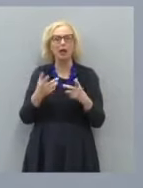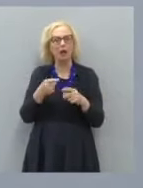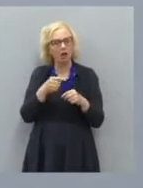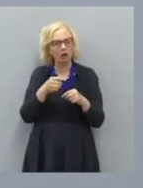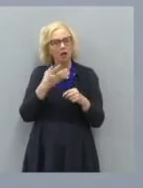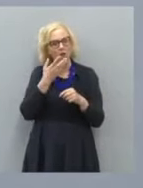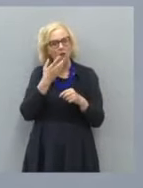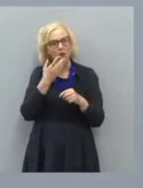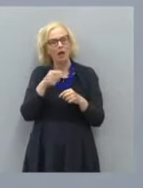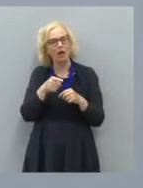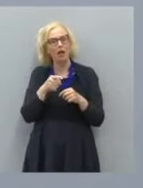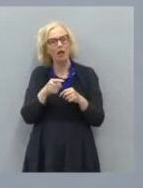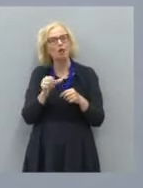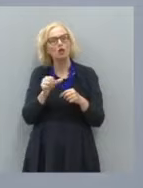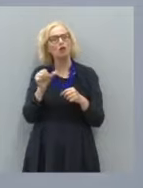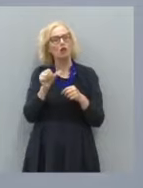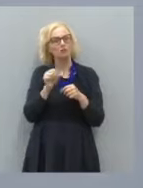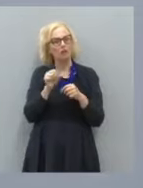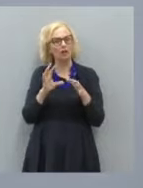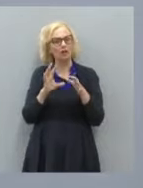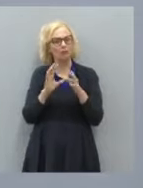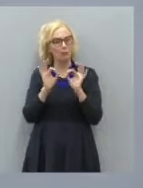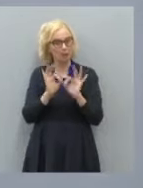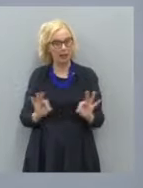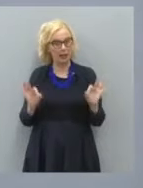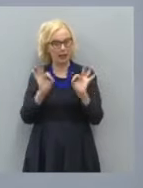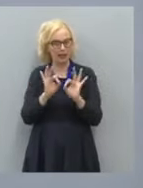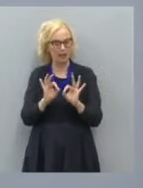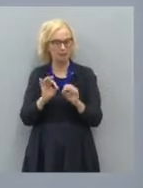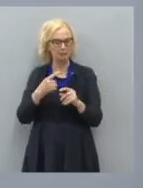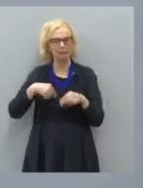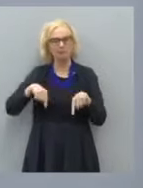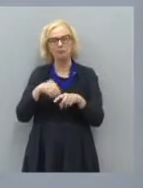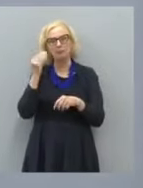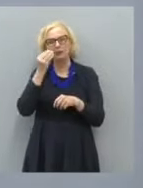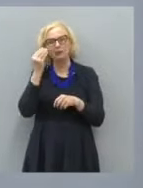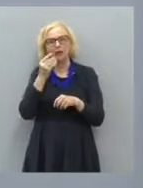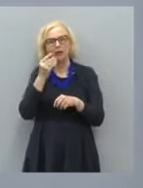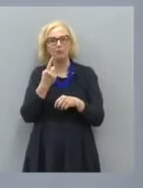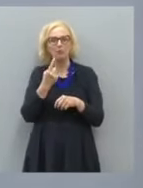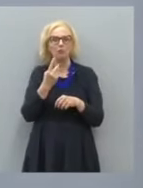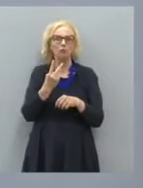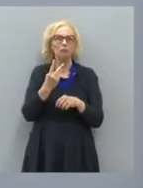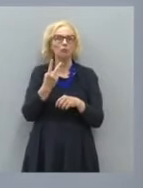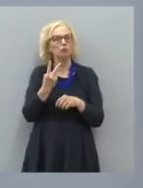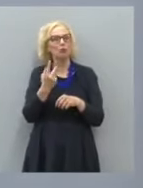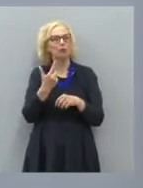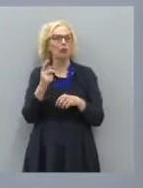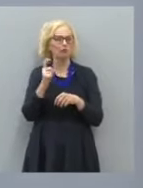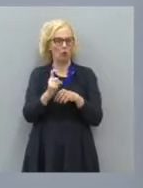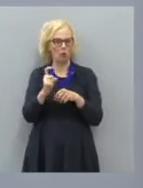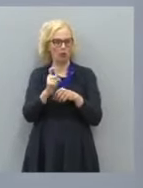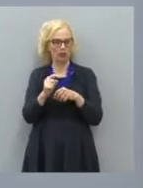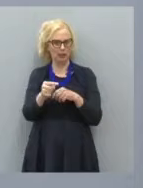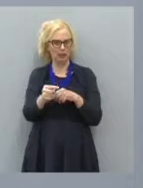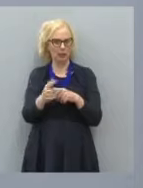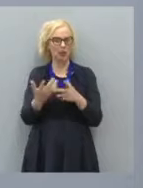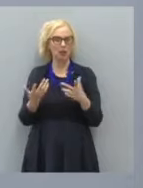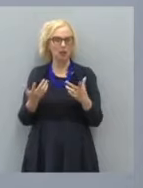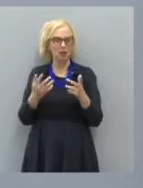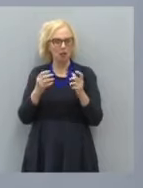fare questo quindi riteniamo in giro di qualche giorno di riuscire a